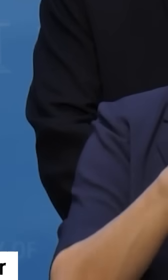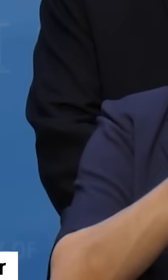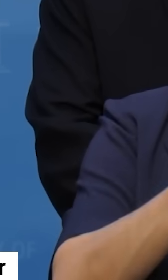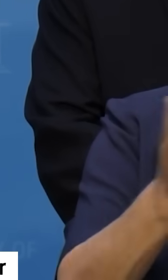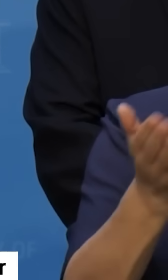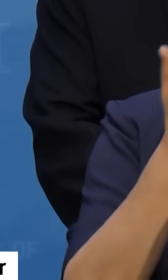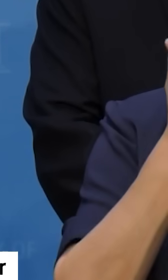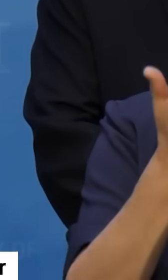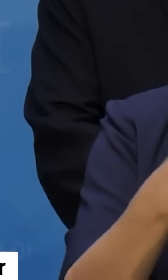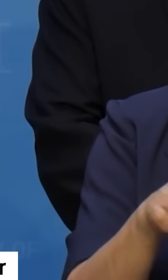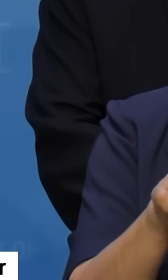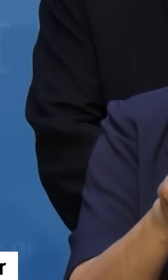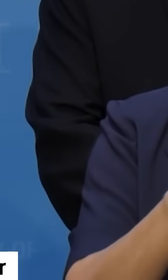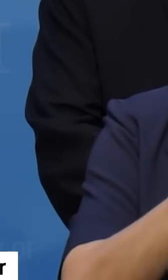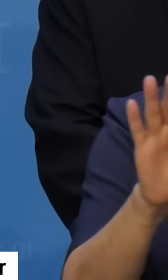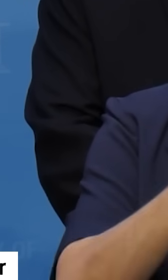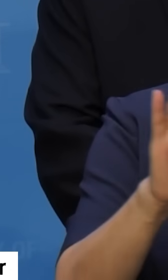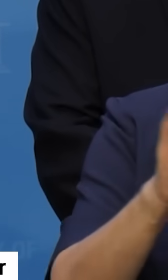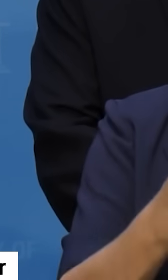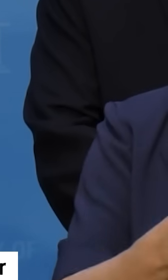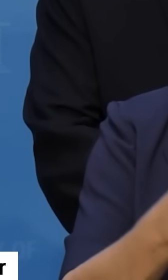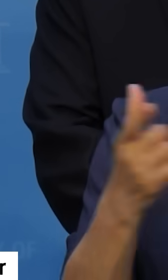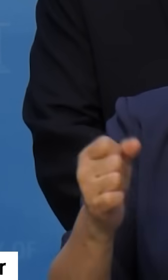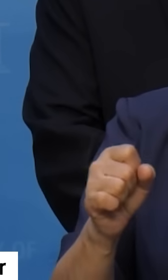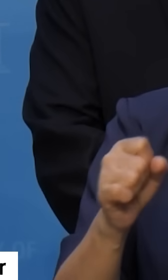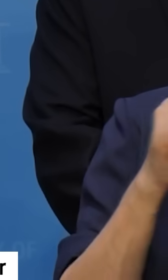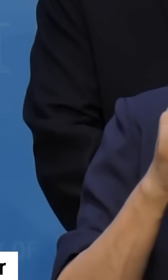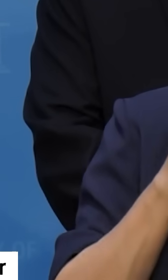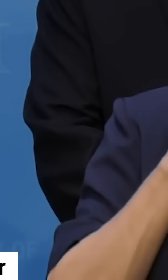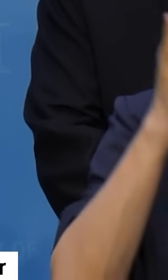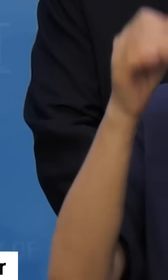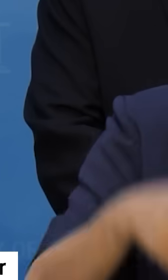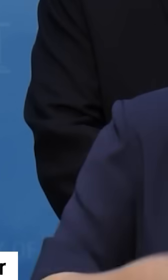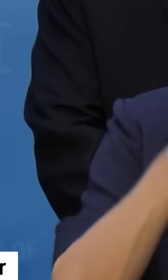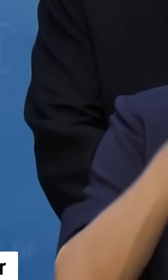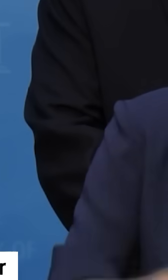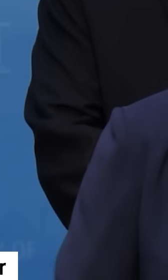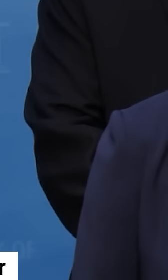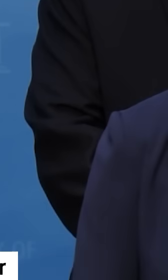촉진을 위해서 다 함께 힘써 주셔야 됩니다.